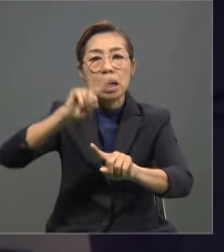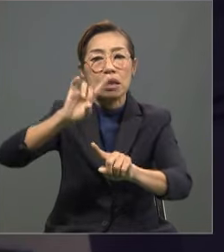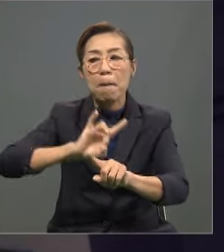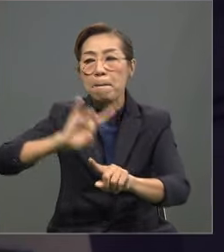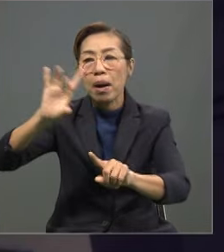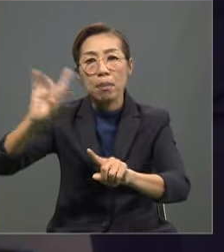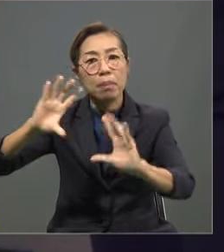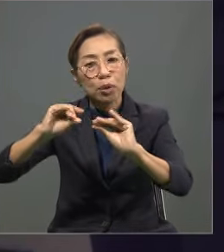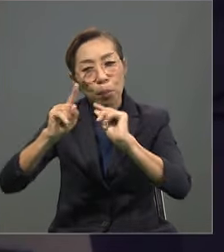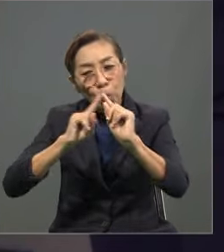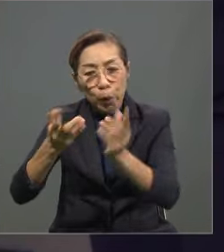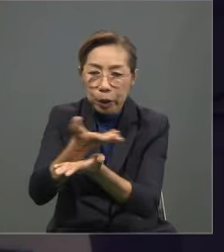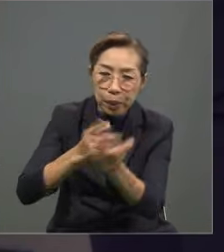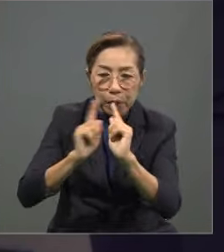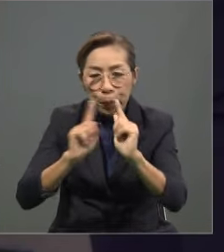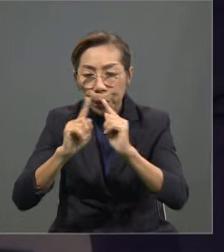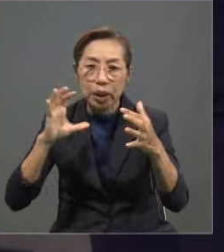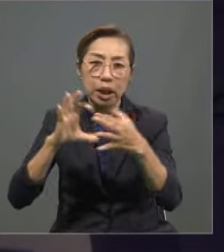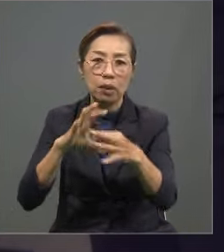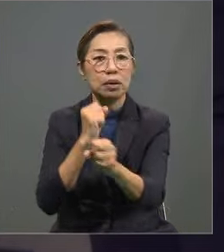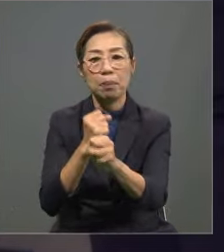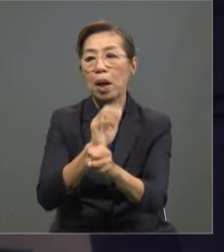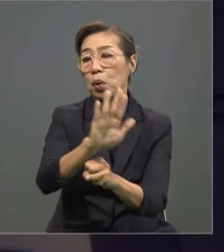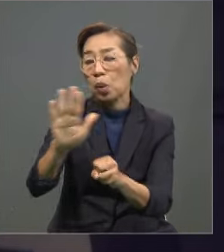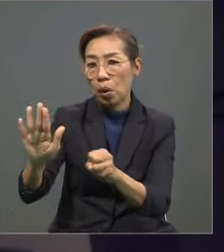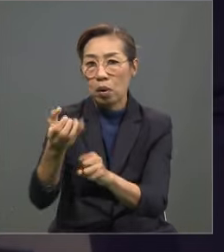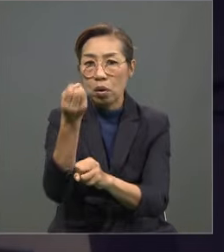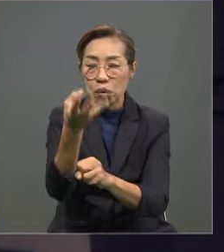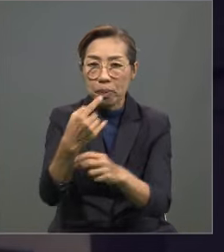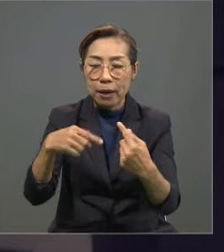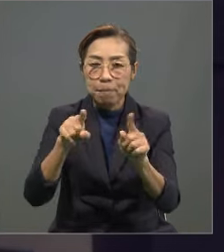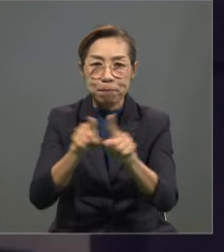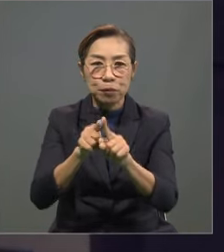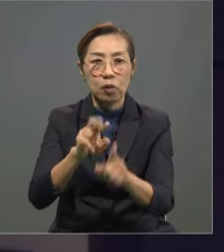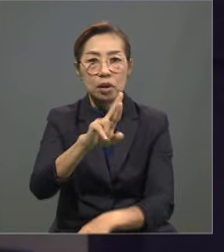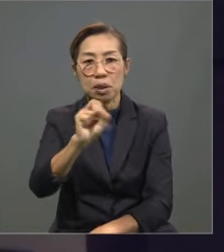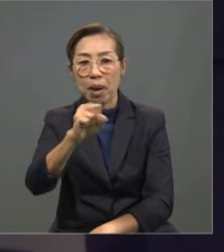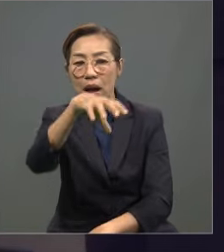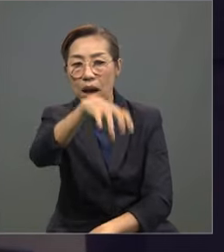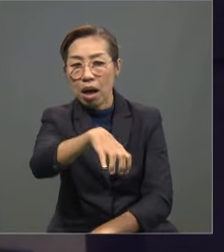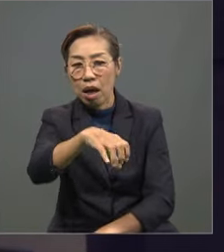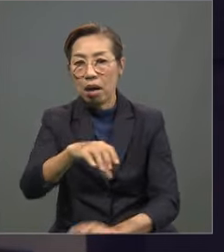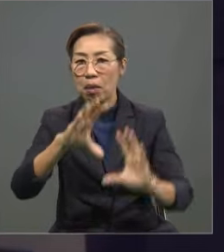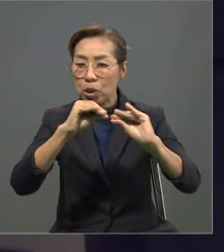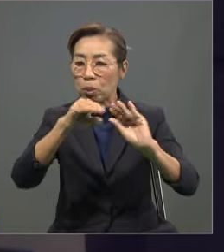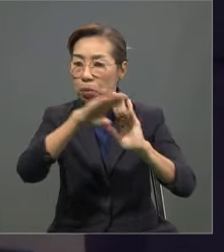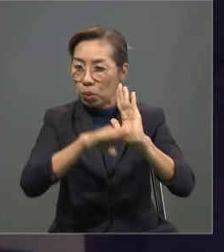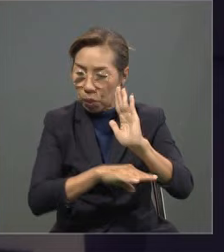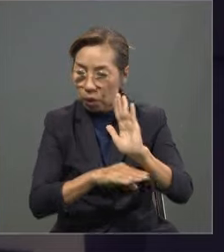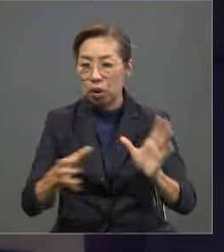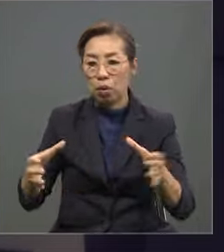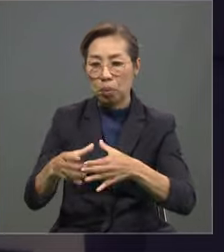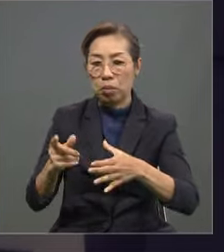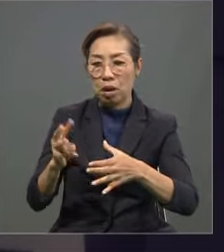หารือกันสอบถามในเรื่องของการทำงานส่วนใหญ่ก็จะเป็นเรื่องของวรัฐสภาผู้ทหารราษฎรรวมไปถึงคณะรัฐมนตรีนะ